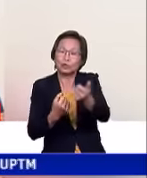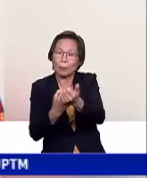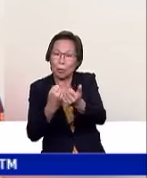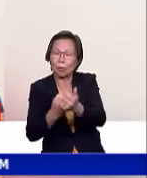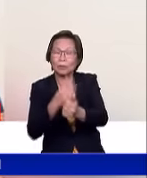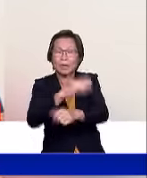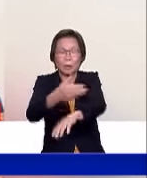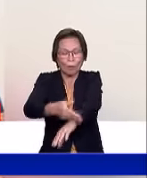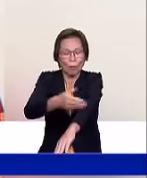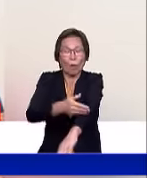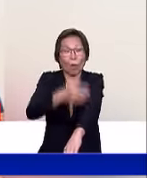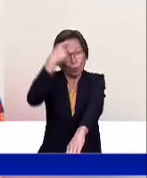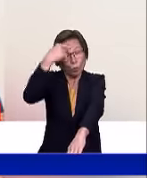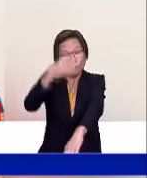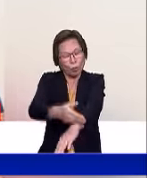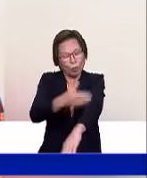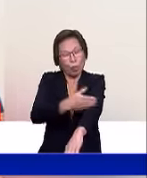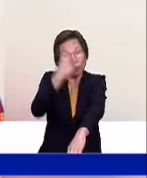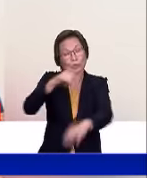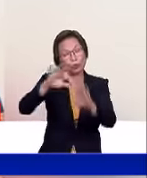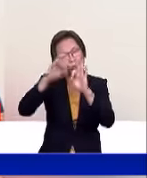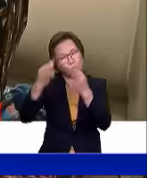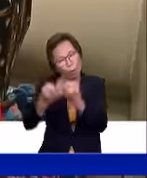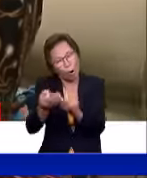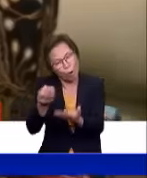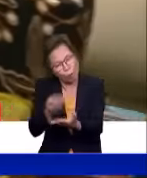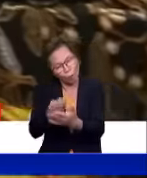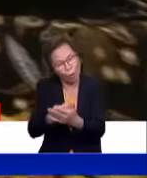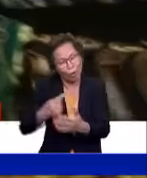pembaikan untuk kita punya keluarga punya keuangan.